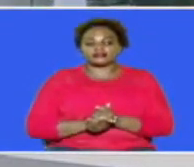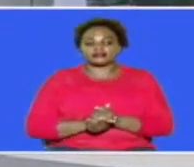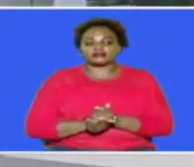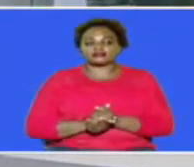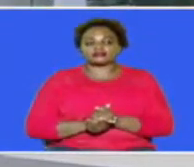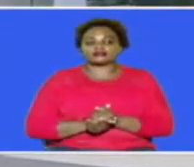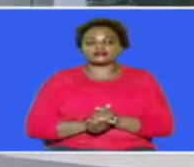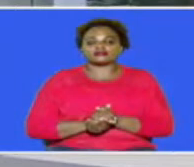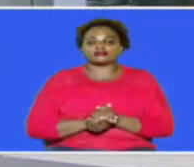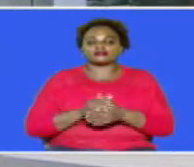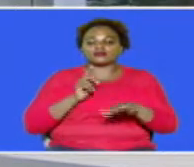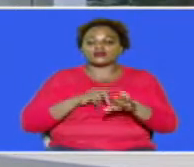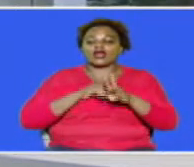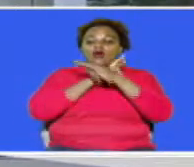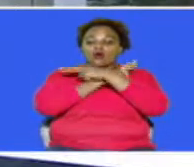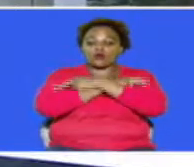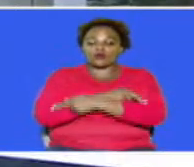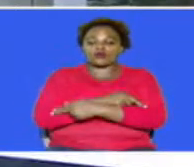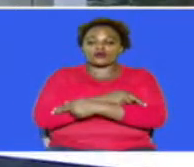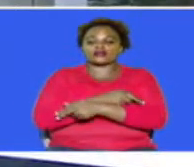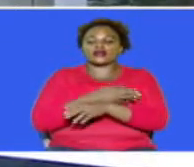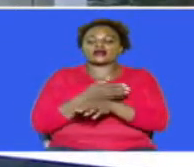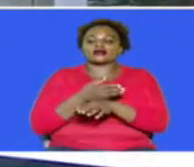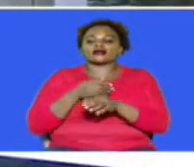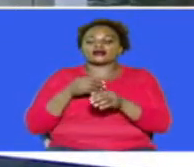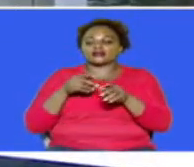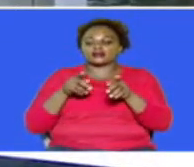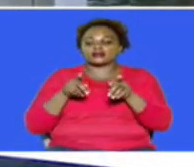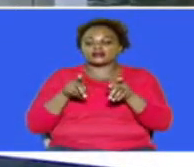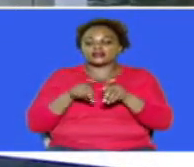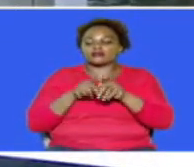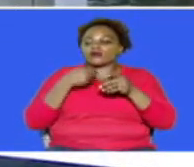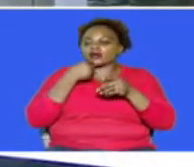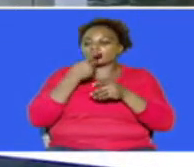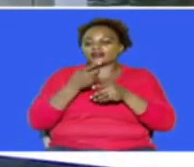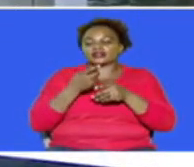Na mtazamaji, ni wakati wa mapumziko mafupi mno, na kama nilivyo kuarifu mwanzoni.